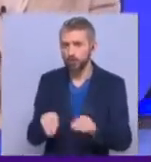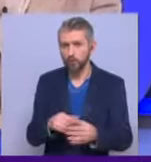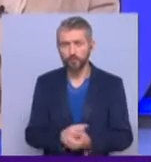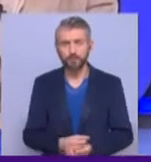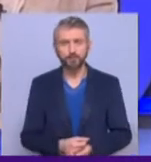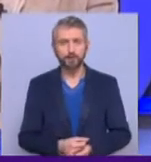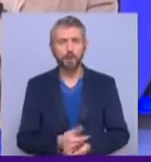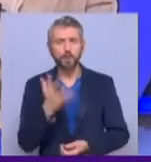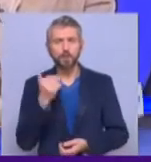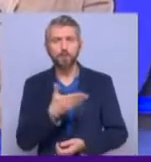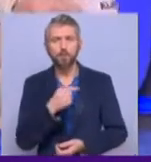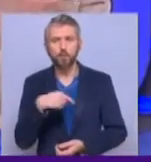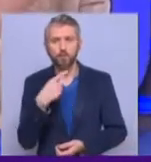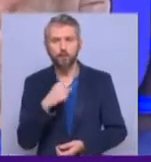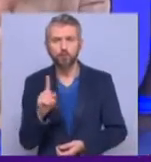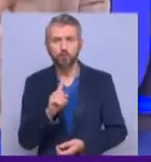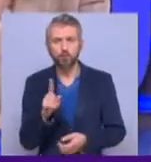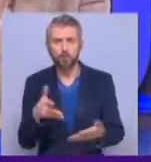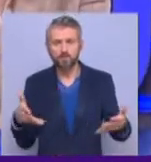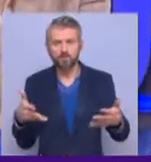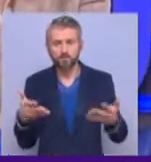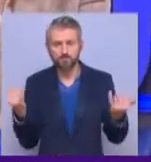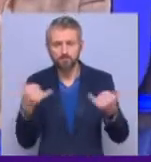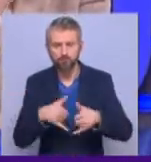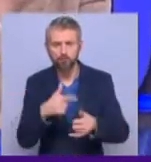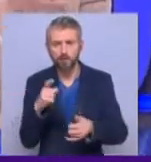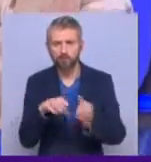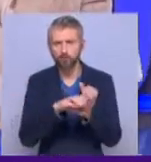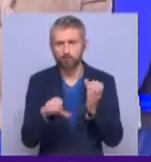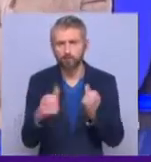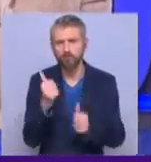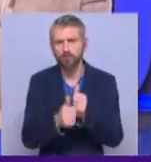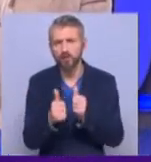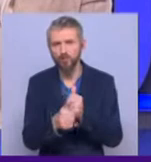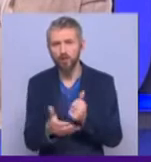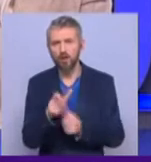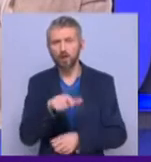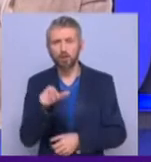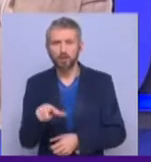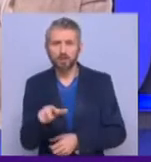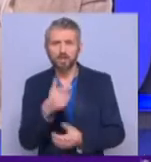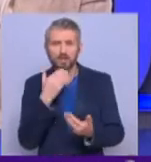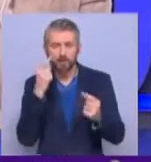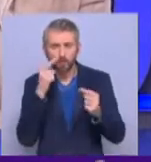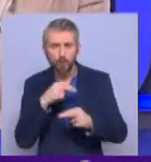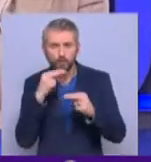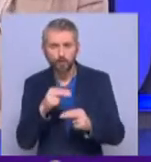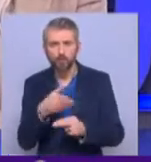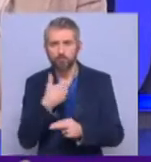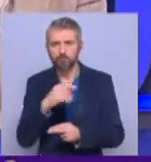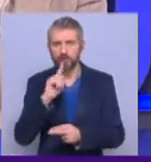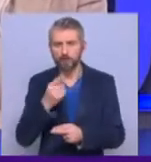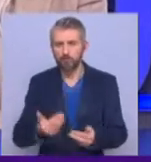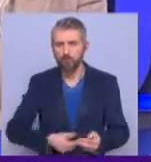А коли ми говоримо, що змішують газ в трубі, часто густо, ну, люди звертають увагу на те, що ми вже рік живемо